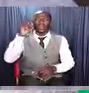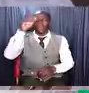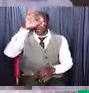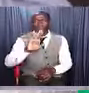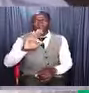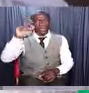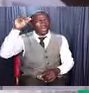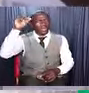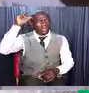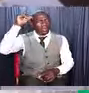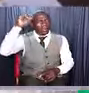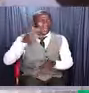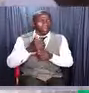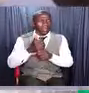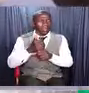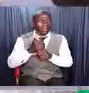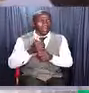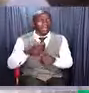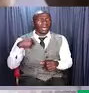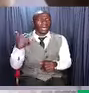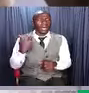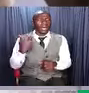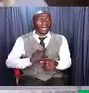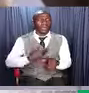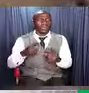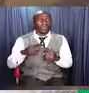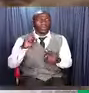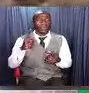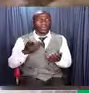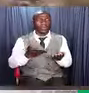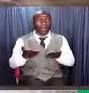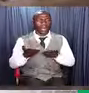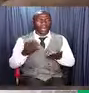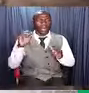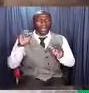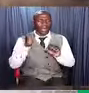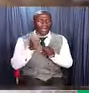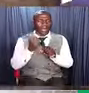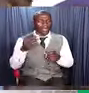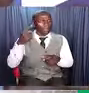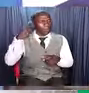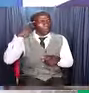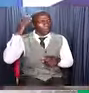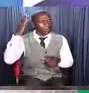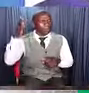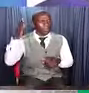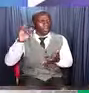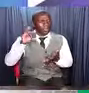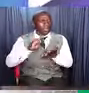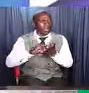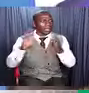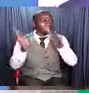Shetani amewafanya watumwa siku nyingi. Bwana Yesu, tuwezeshe. Kuwezesha kila mmoja aliye hapa, aliye